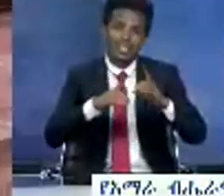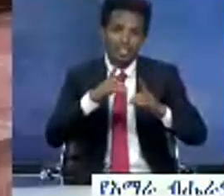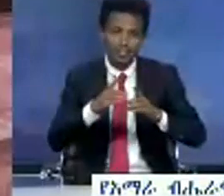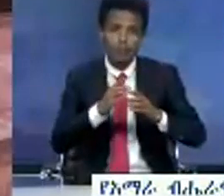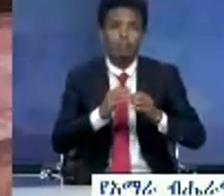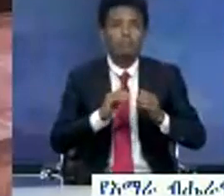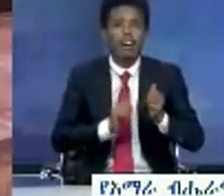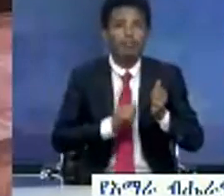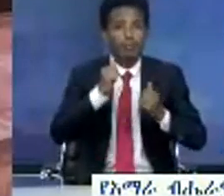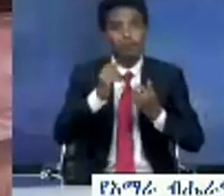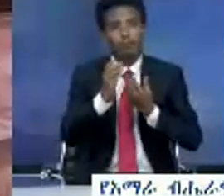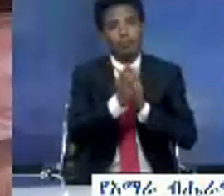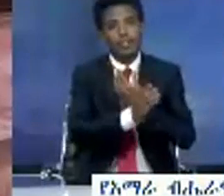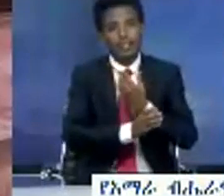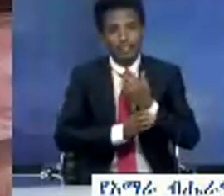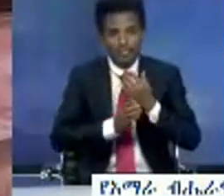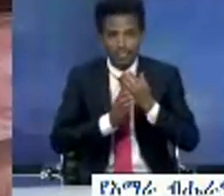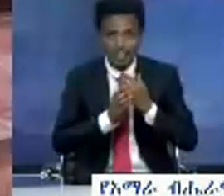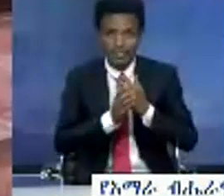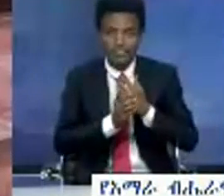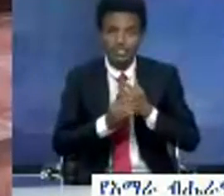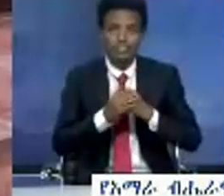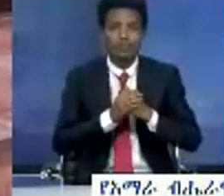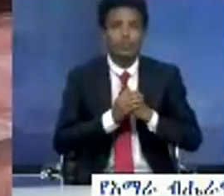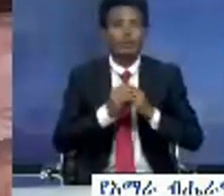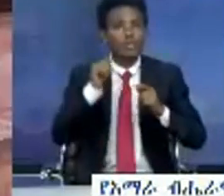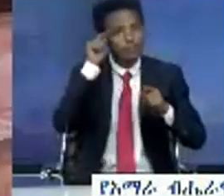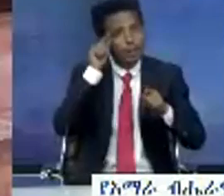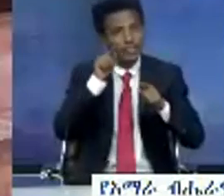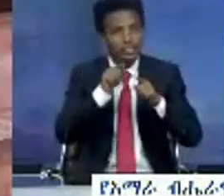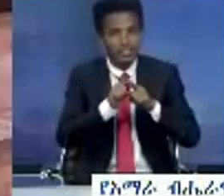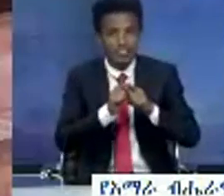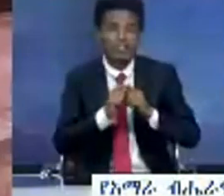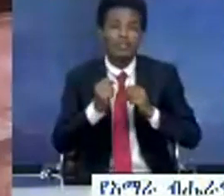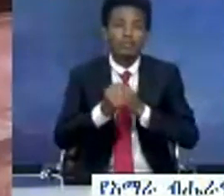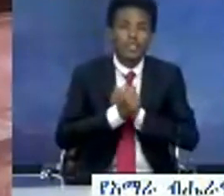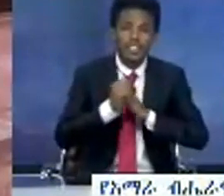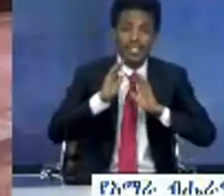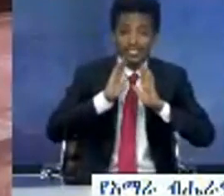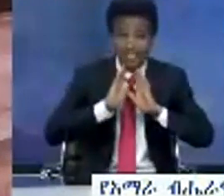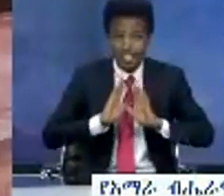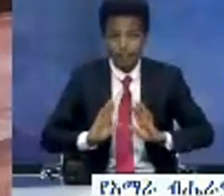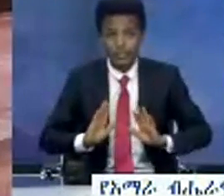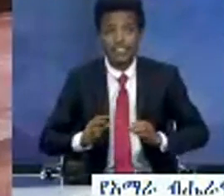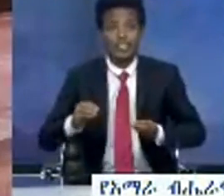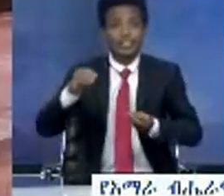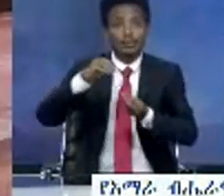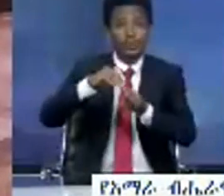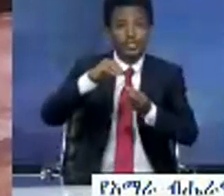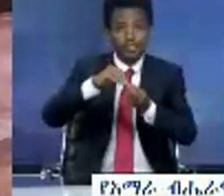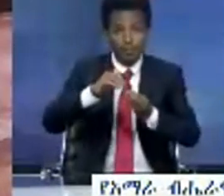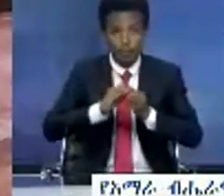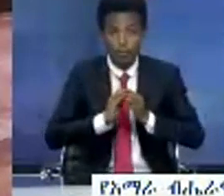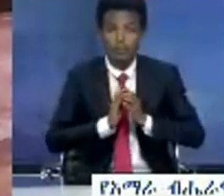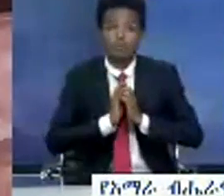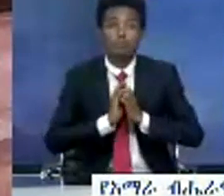በመላ ሀገራችን ወንድማማችነትን ፍቅርንና ሰላምን የምትዘሩ ብርቅዬና ተናፋቂ